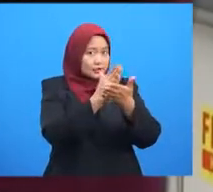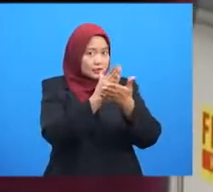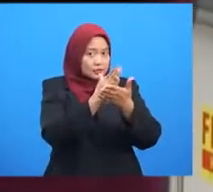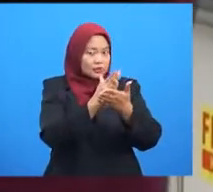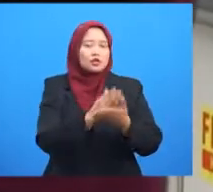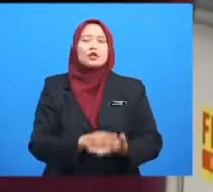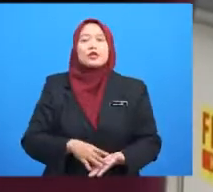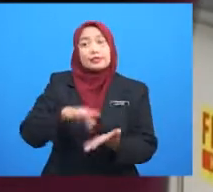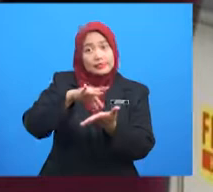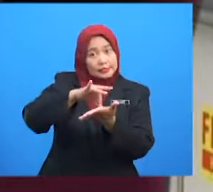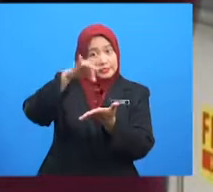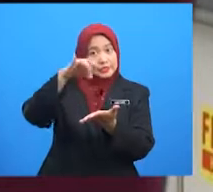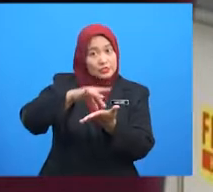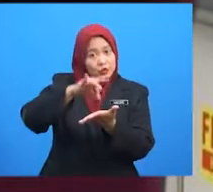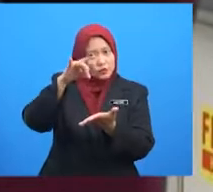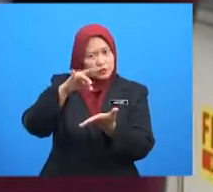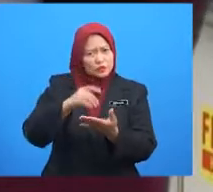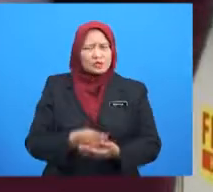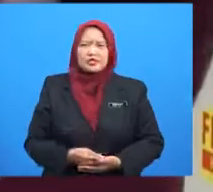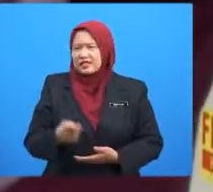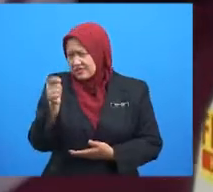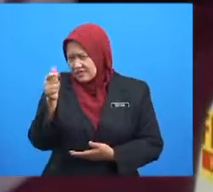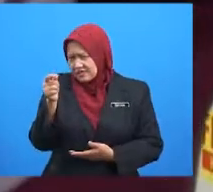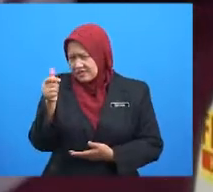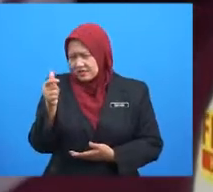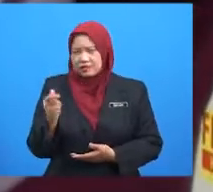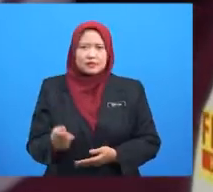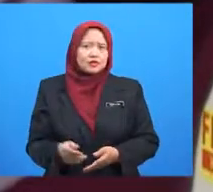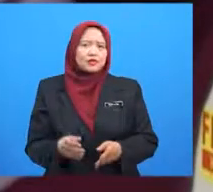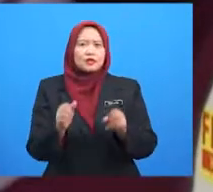tisu. Hanya sedikit air di surat khabar.